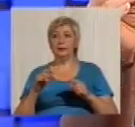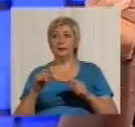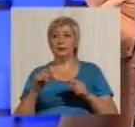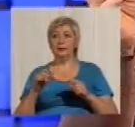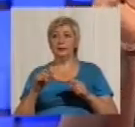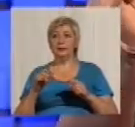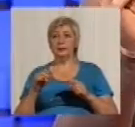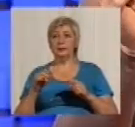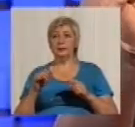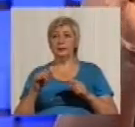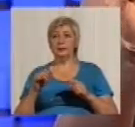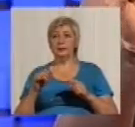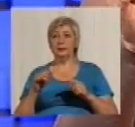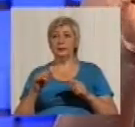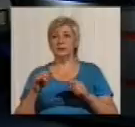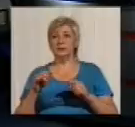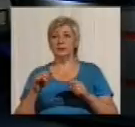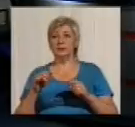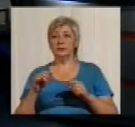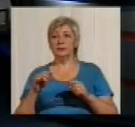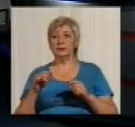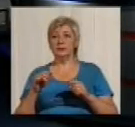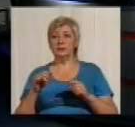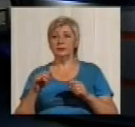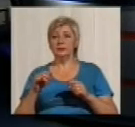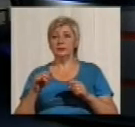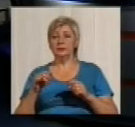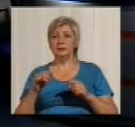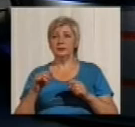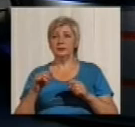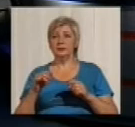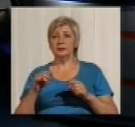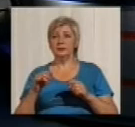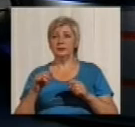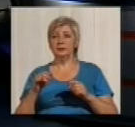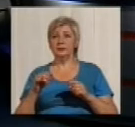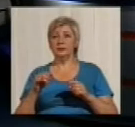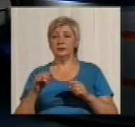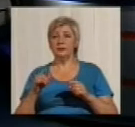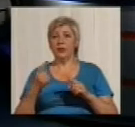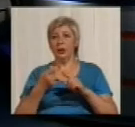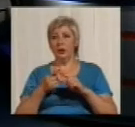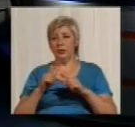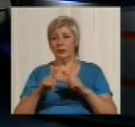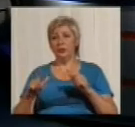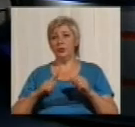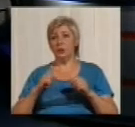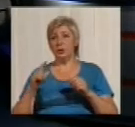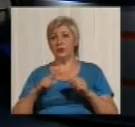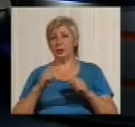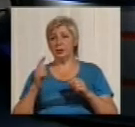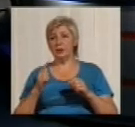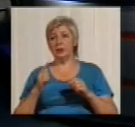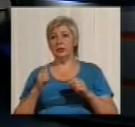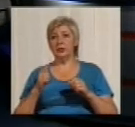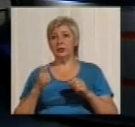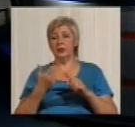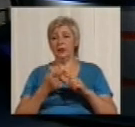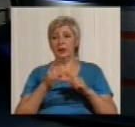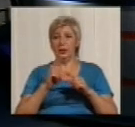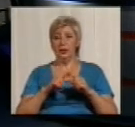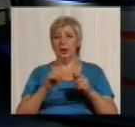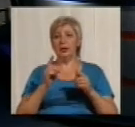соток, так? Ось вони зліва. Бетонний паркан, ні, ну от же ж вони, от якраз майстерські, от дорога, яка йде внутрі школи, це